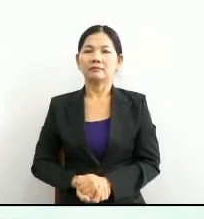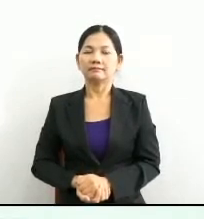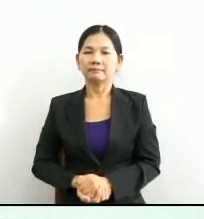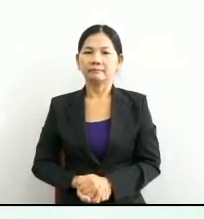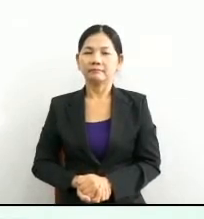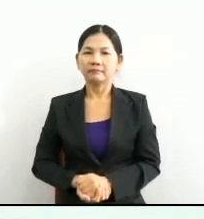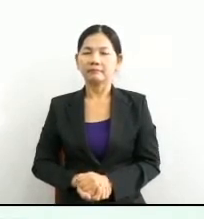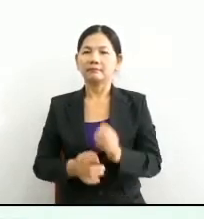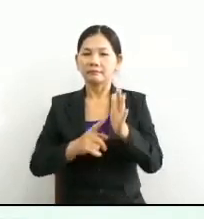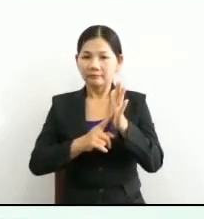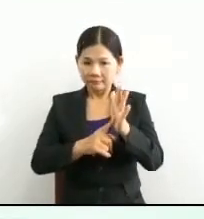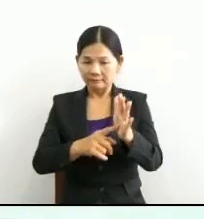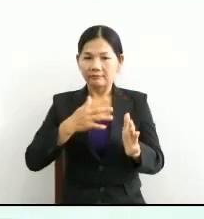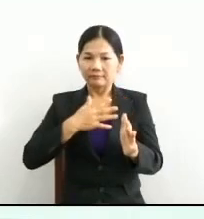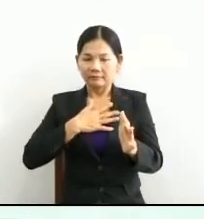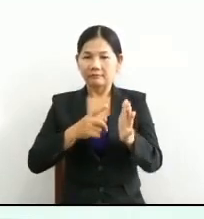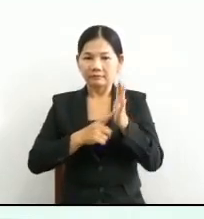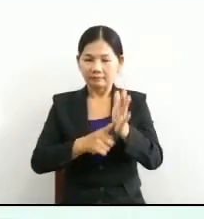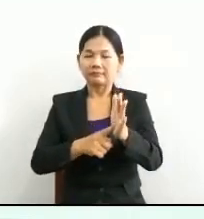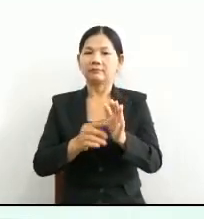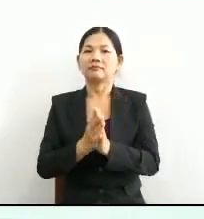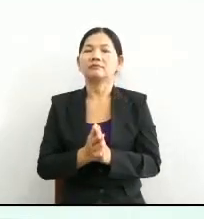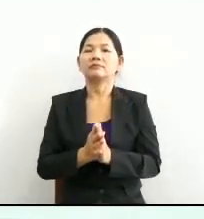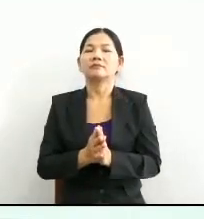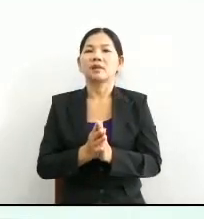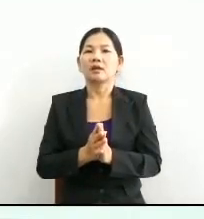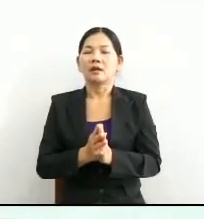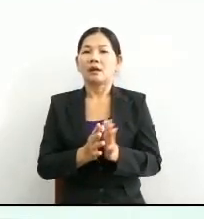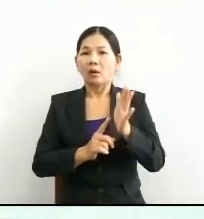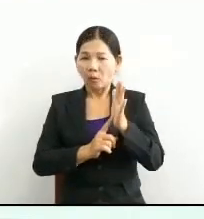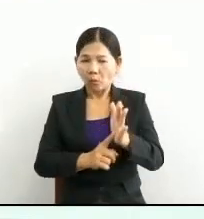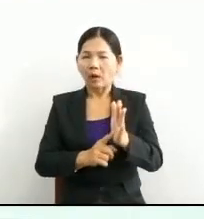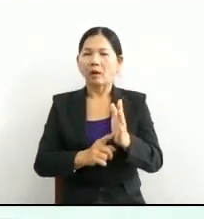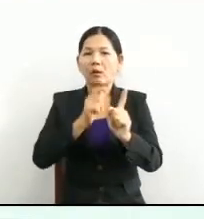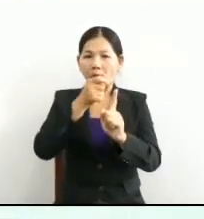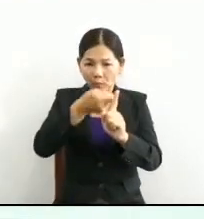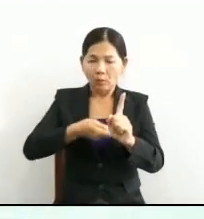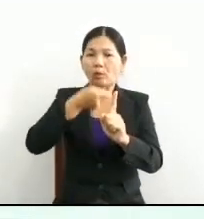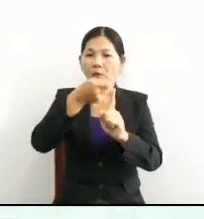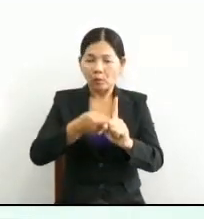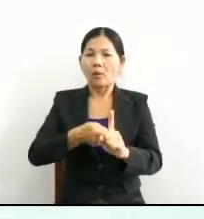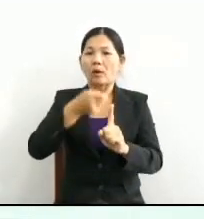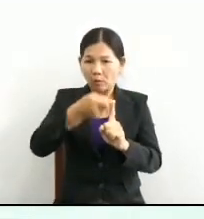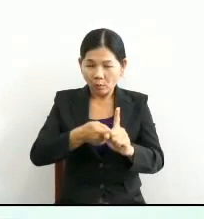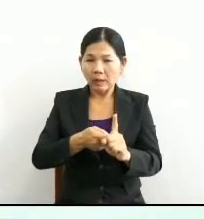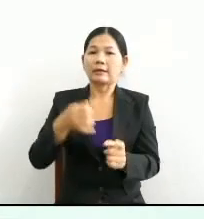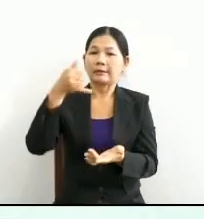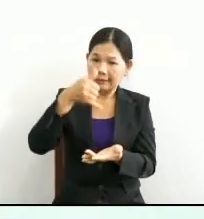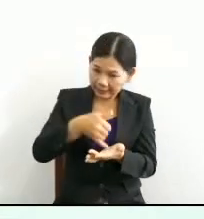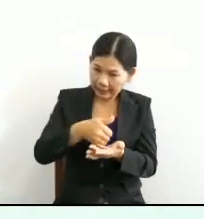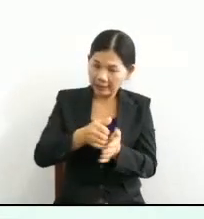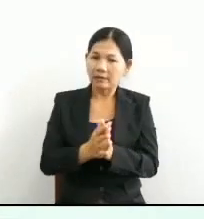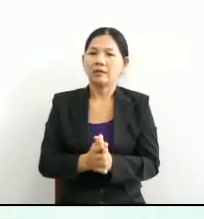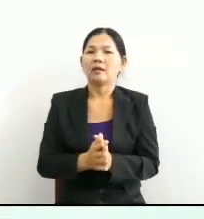chà, ở lấy mấy cô lên chịu thì hò rất ngay muốn nâng chập đàm riền nè cố tay tại con liên sầm ạt đầy mà nát nâng sập